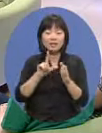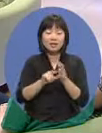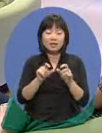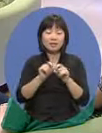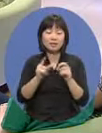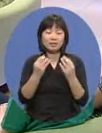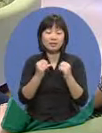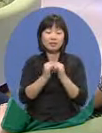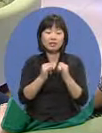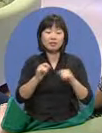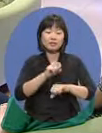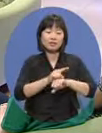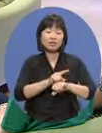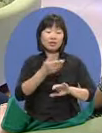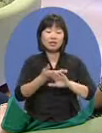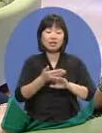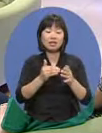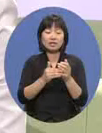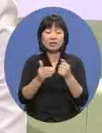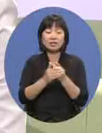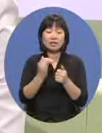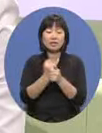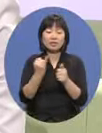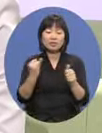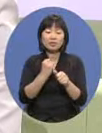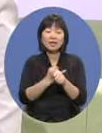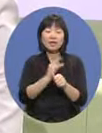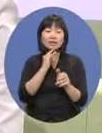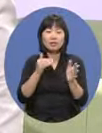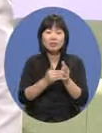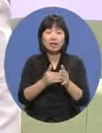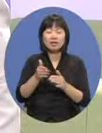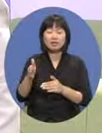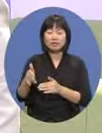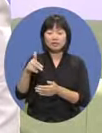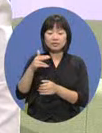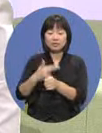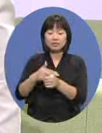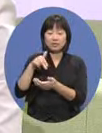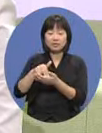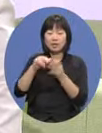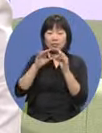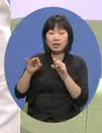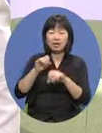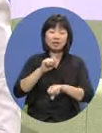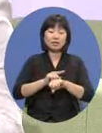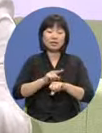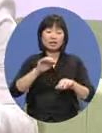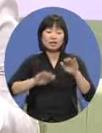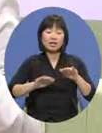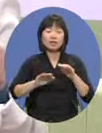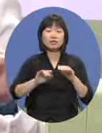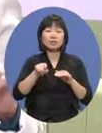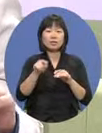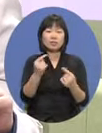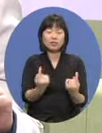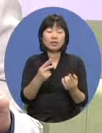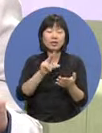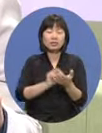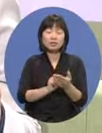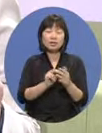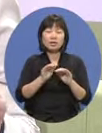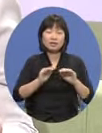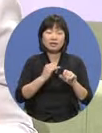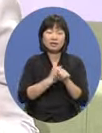대부분 많은 사람이 성격 차이 때문에 이혼하겠다라고 하는데 전문가 입장에서 봤을 때는 사실 성격 차이라기보다는 문제 해결에